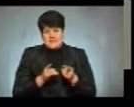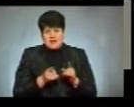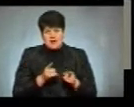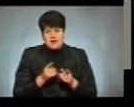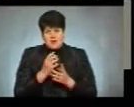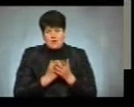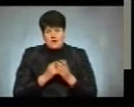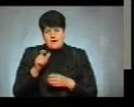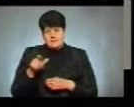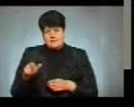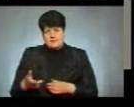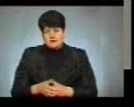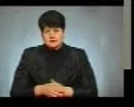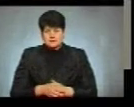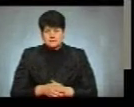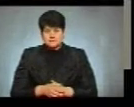реального кандидата. Відповідно,